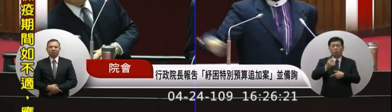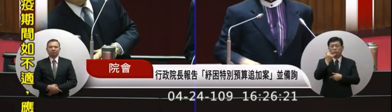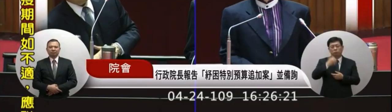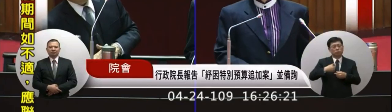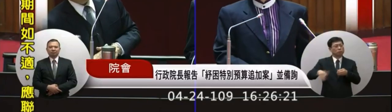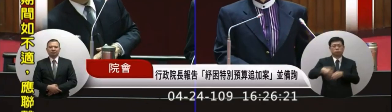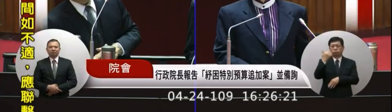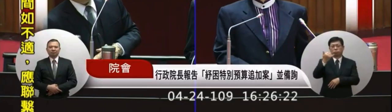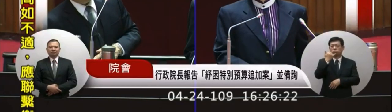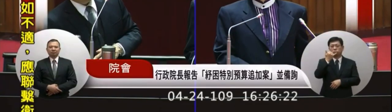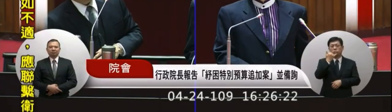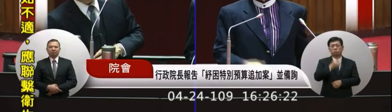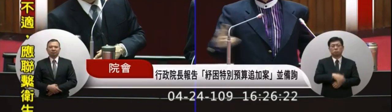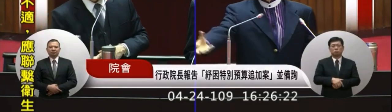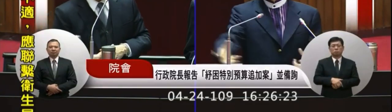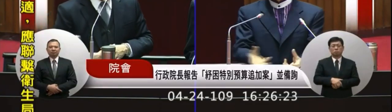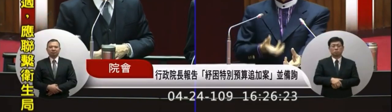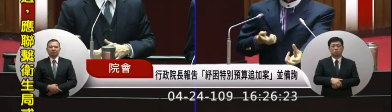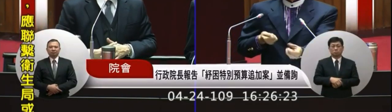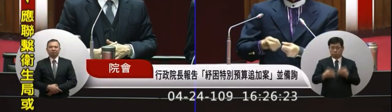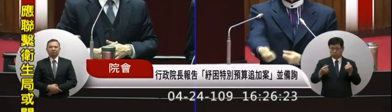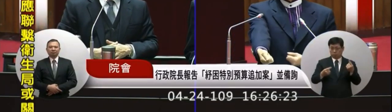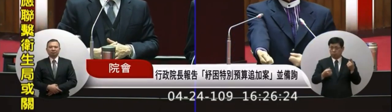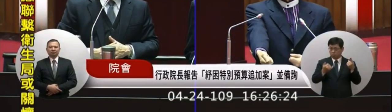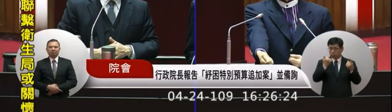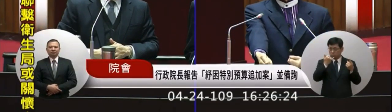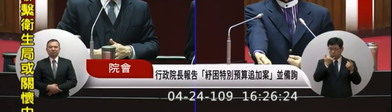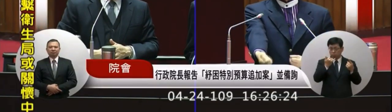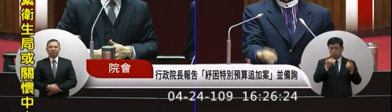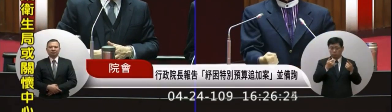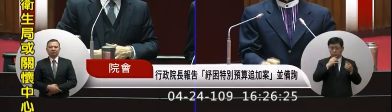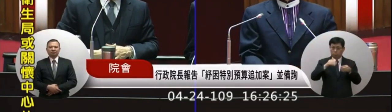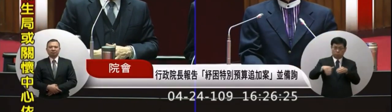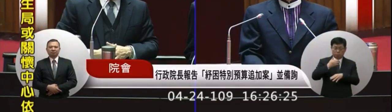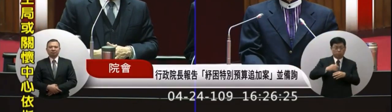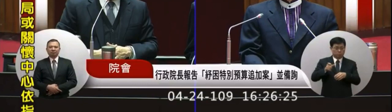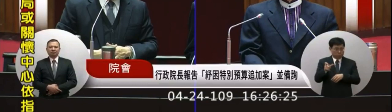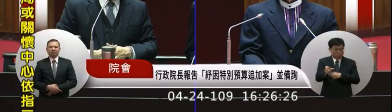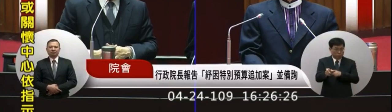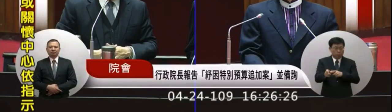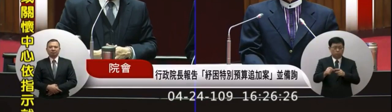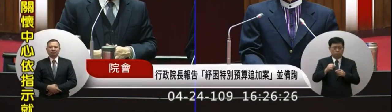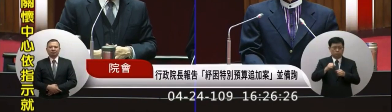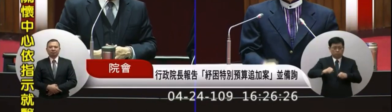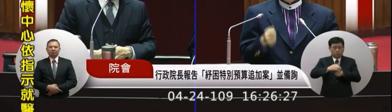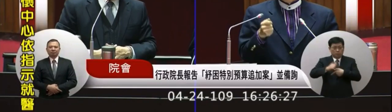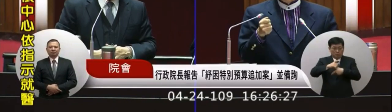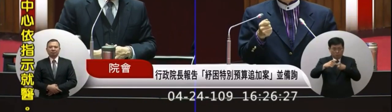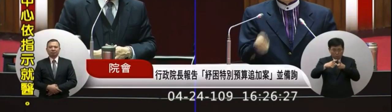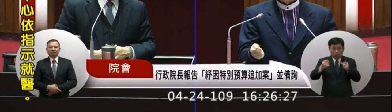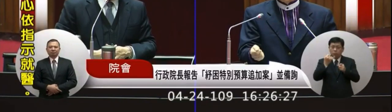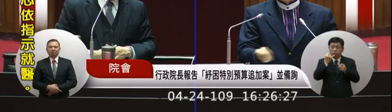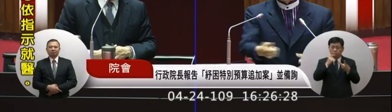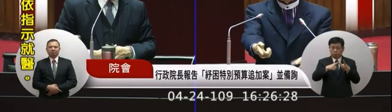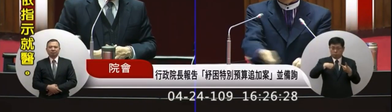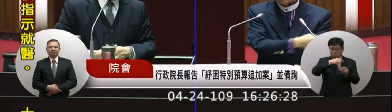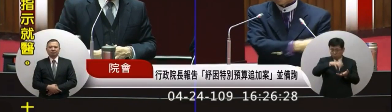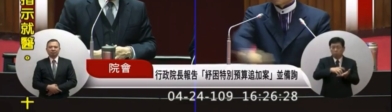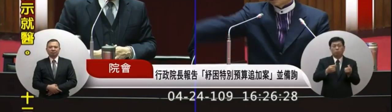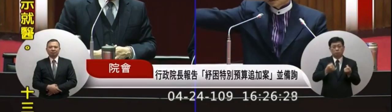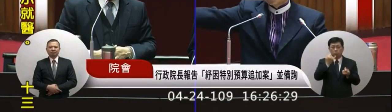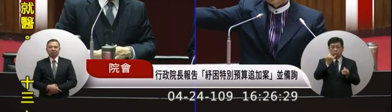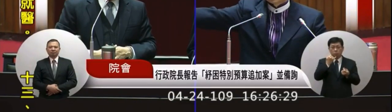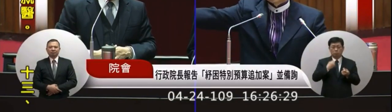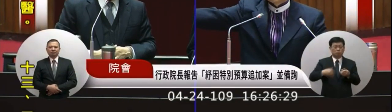就去刷卡。他有这个能够刷健保卡的，他有身份证的拿出